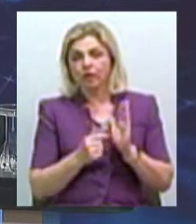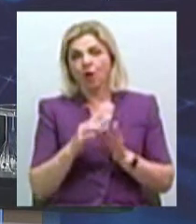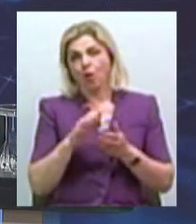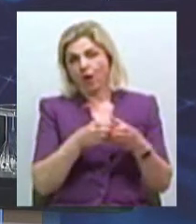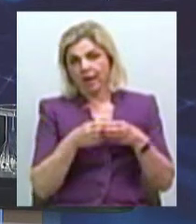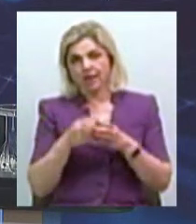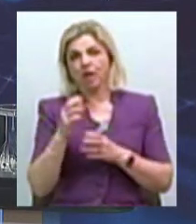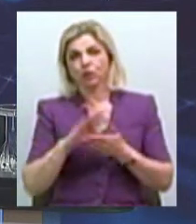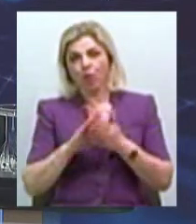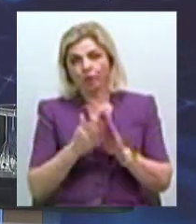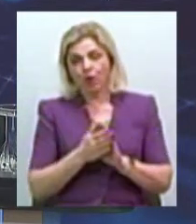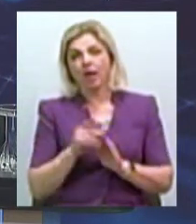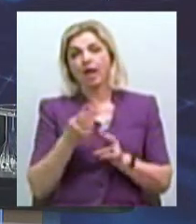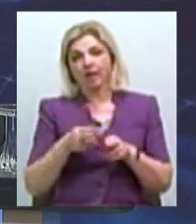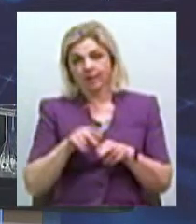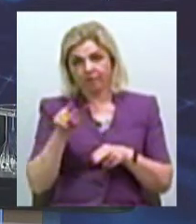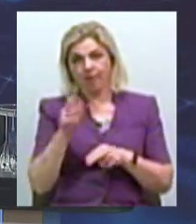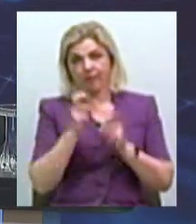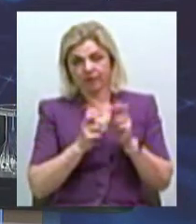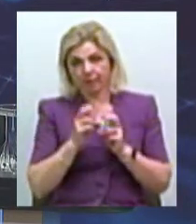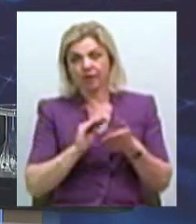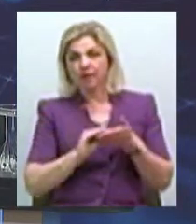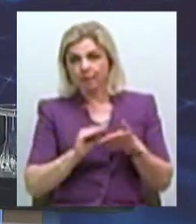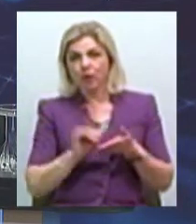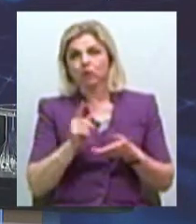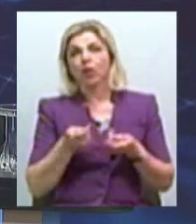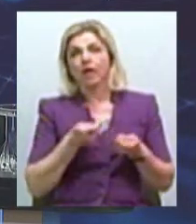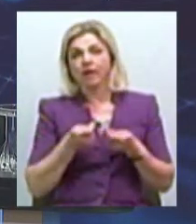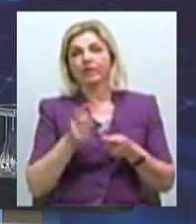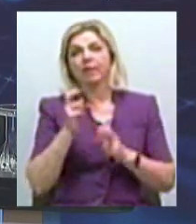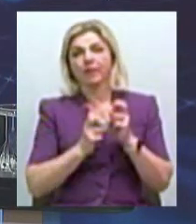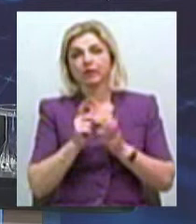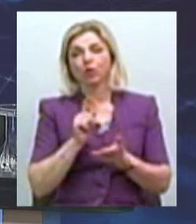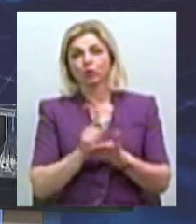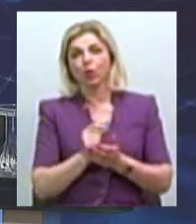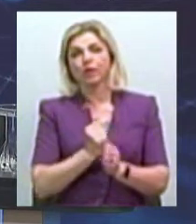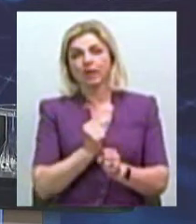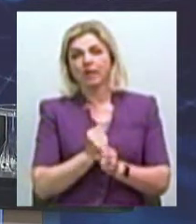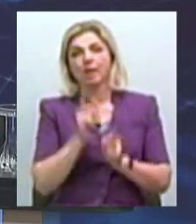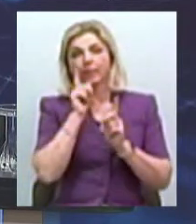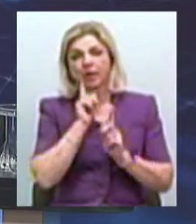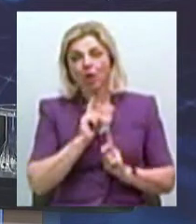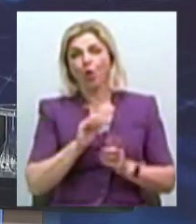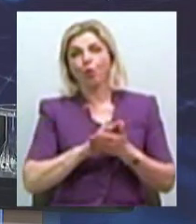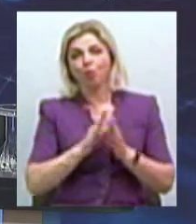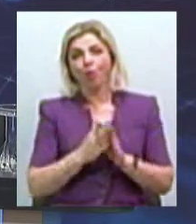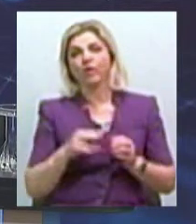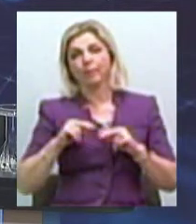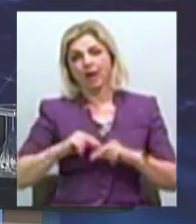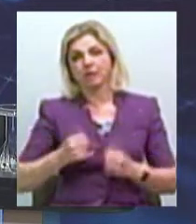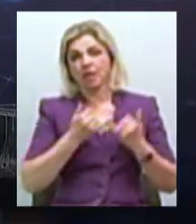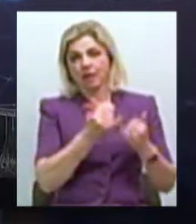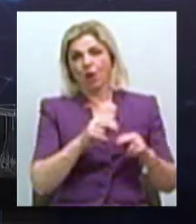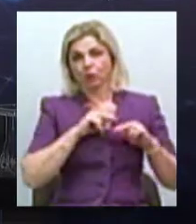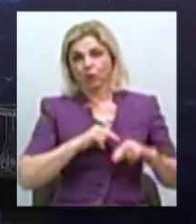даного підприємства передбачено, що керівник підприємства має створювати сприятливі умови праці для трудового